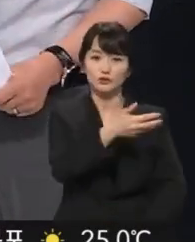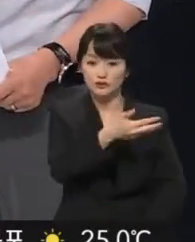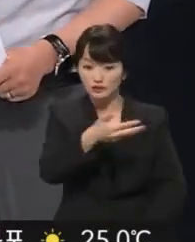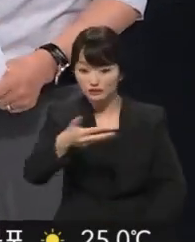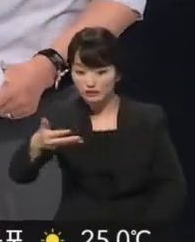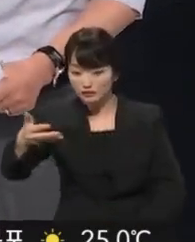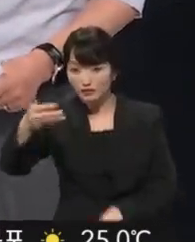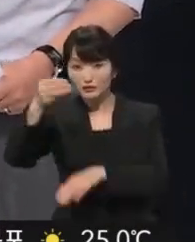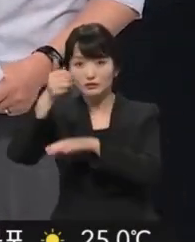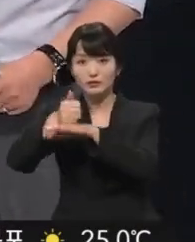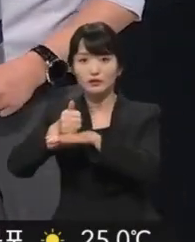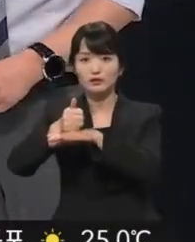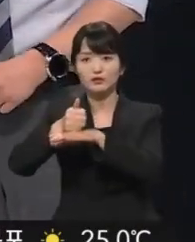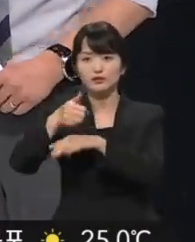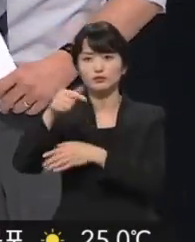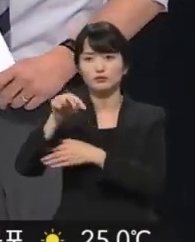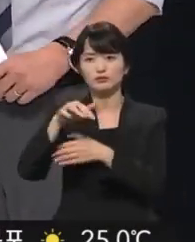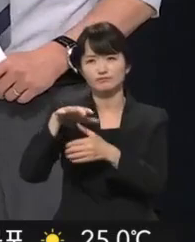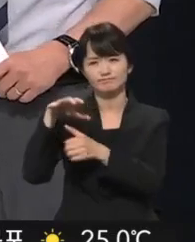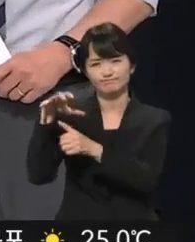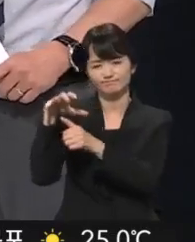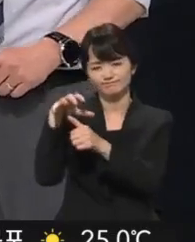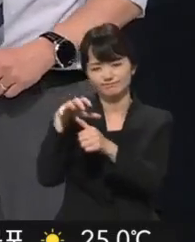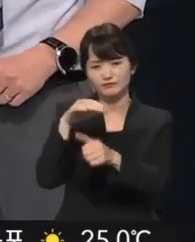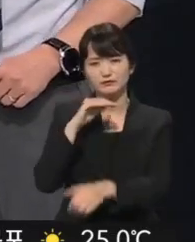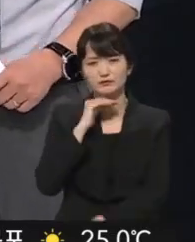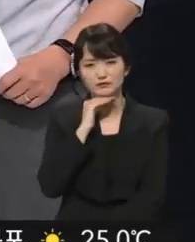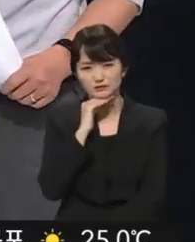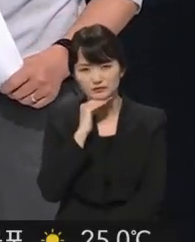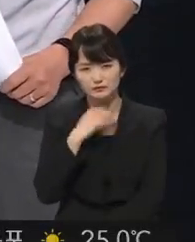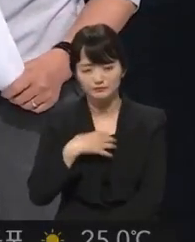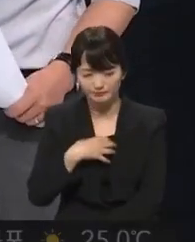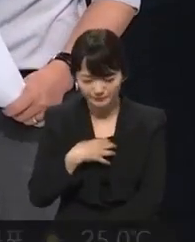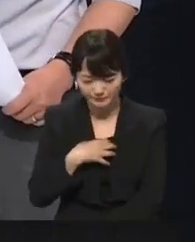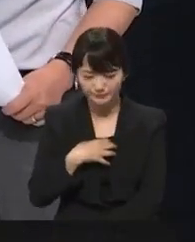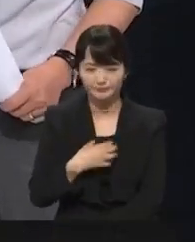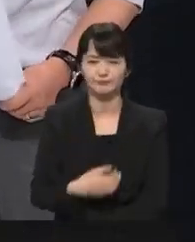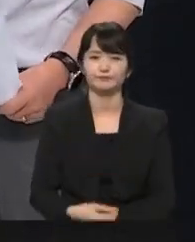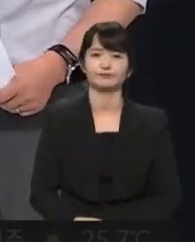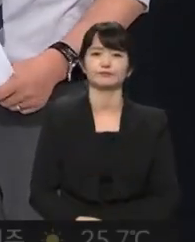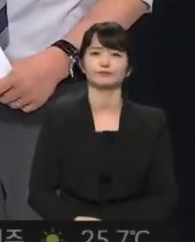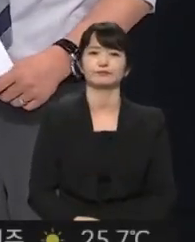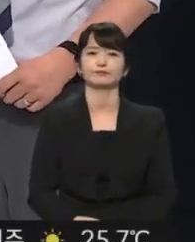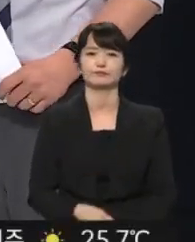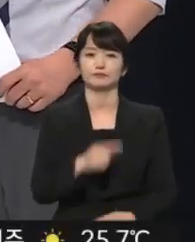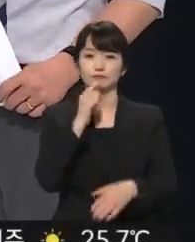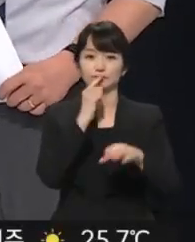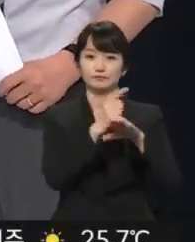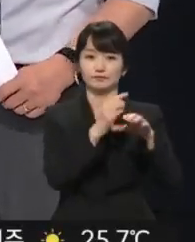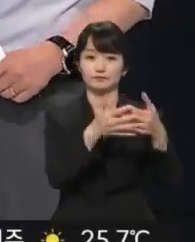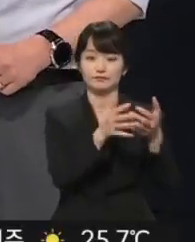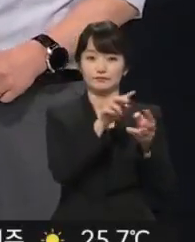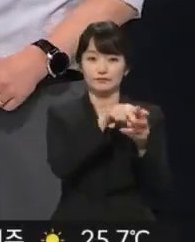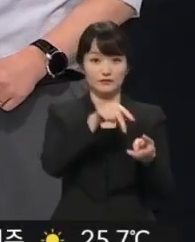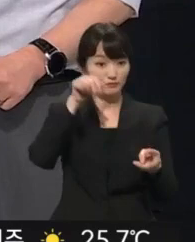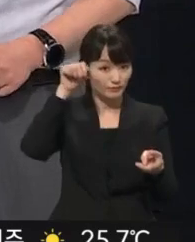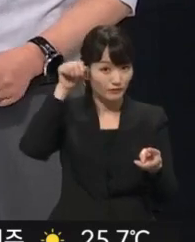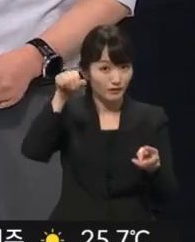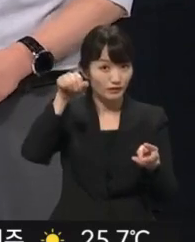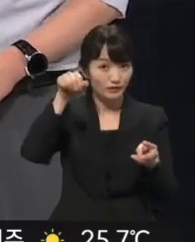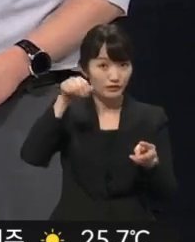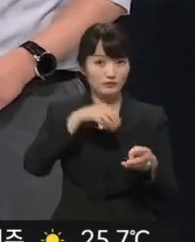끝에 조국의 늪이 기다리고 있다는 우려의 목소리도 만만치 않죠. 혹여나 민주당으로 출마를